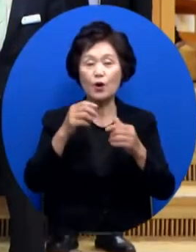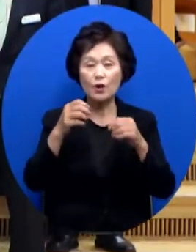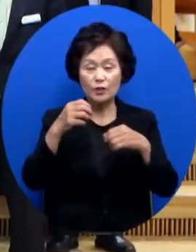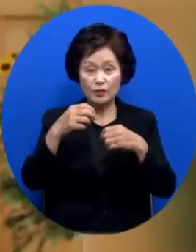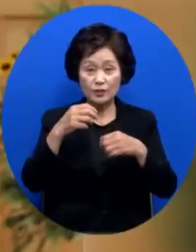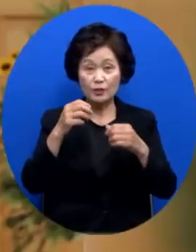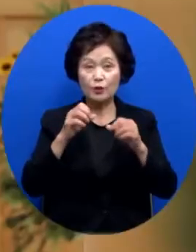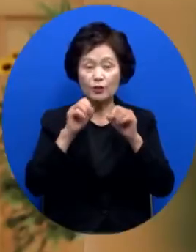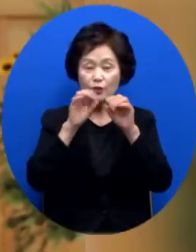전했습니다